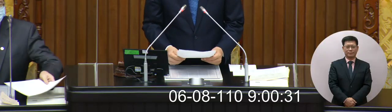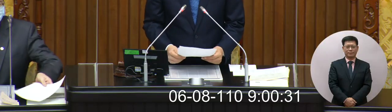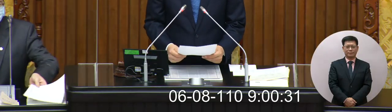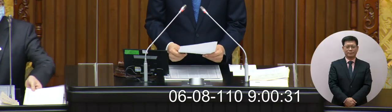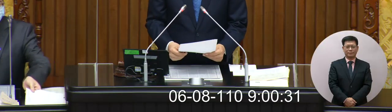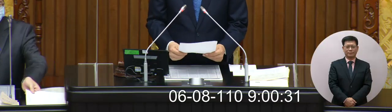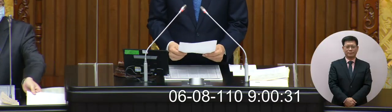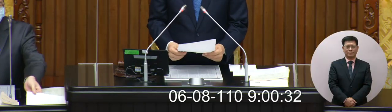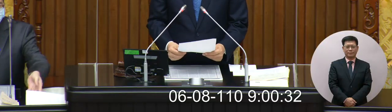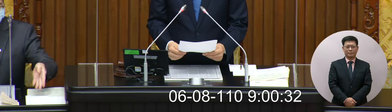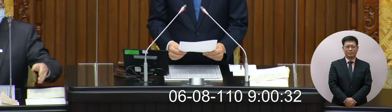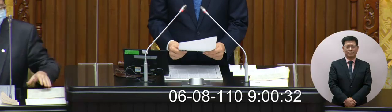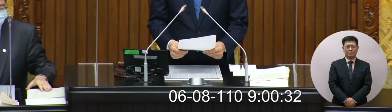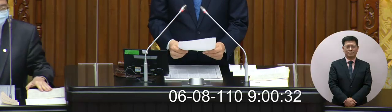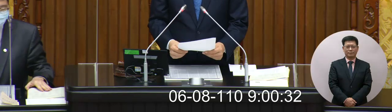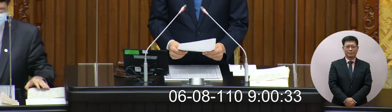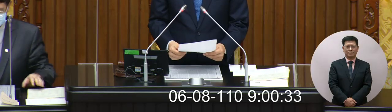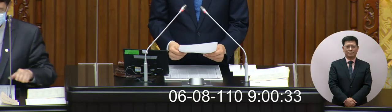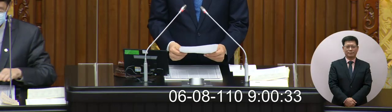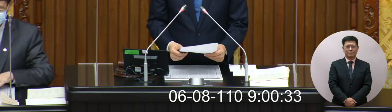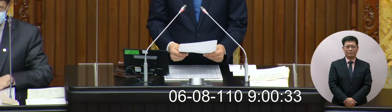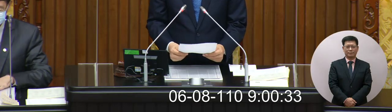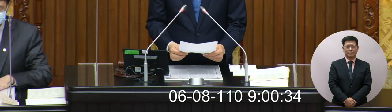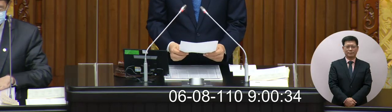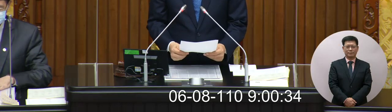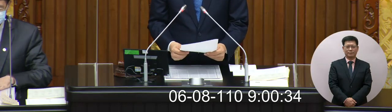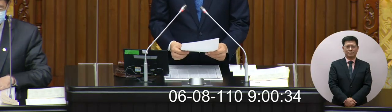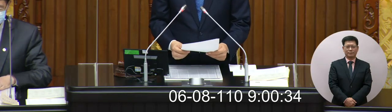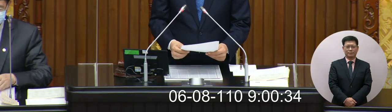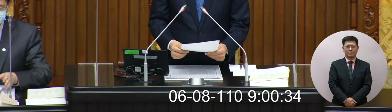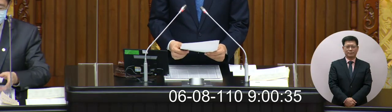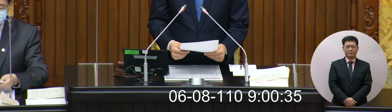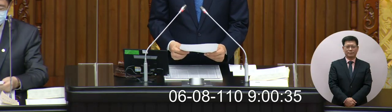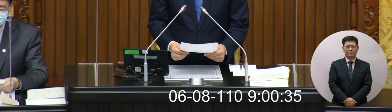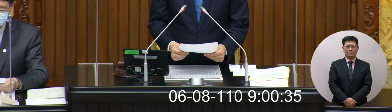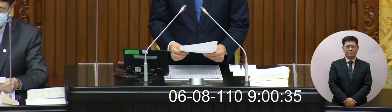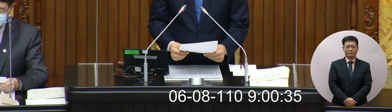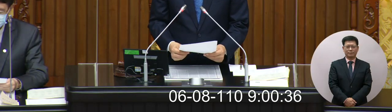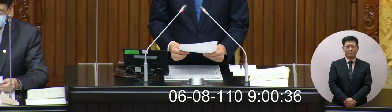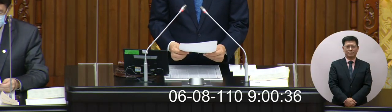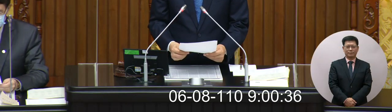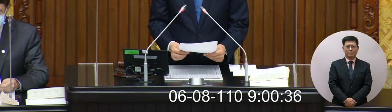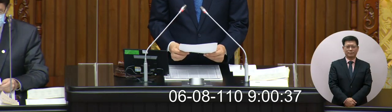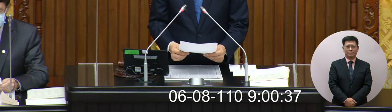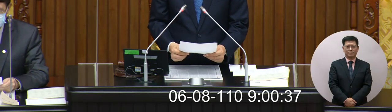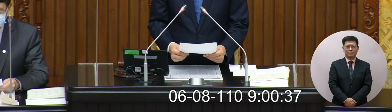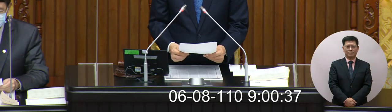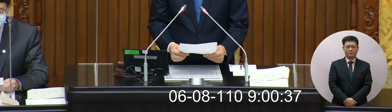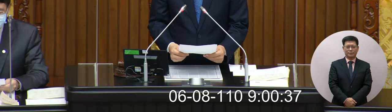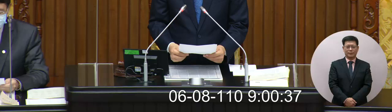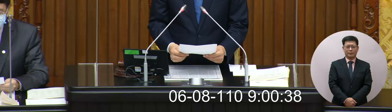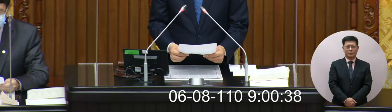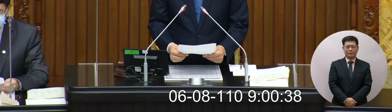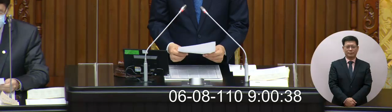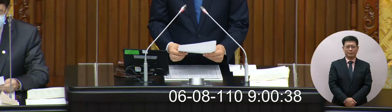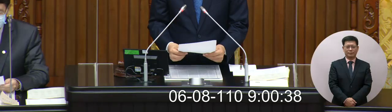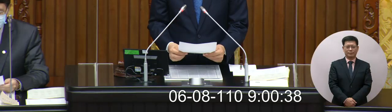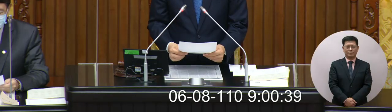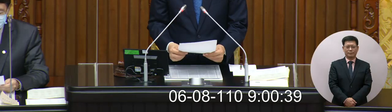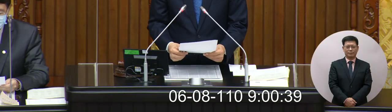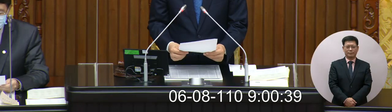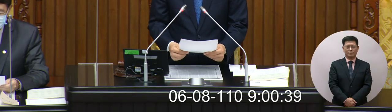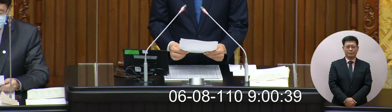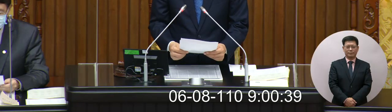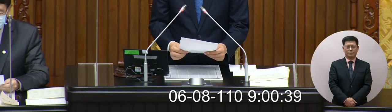报告议会，现在继续开会，进行中央政府严重特殊传染性肺炎防治